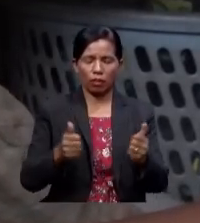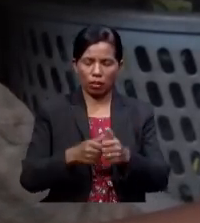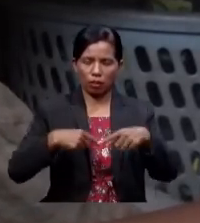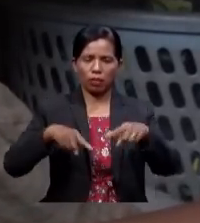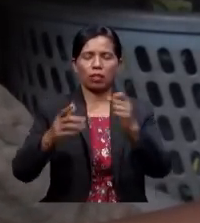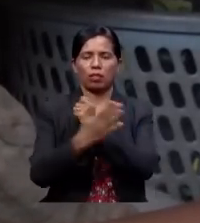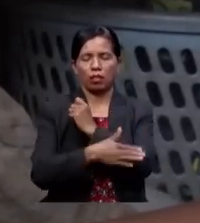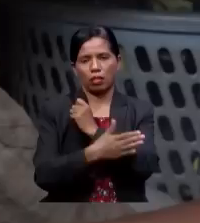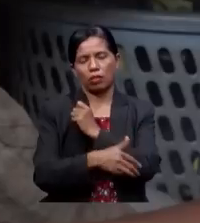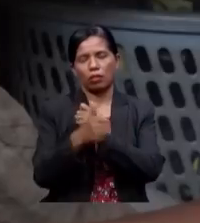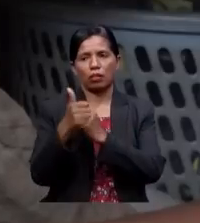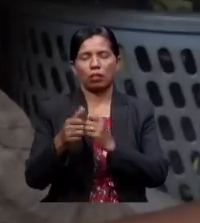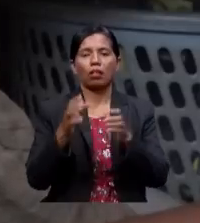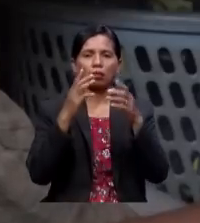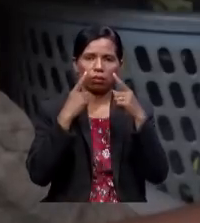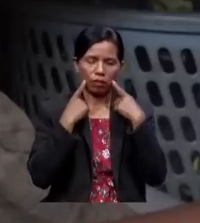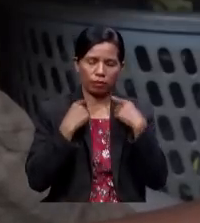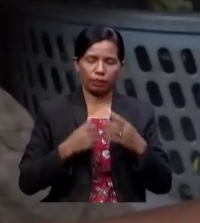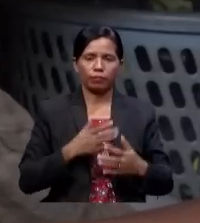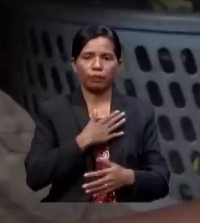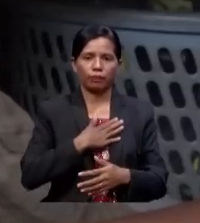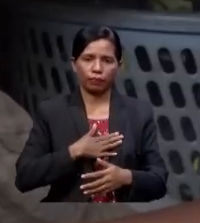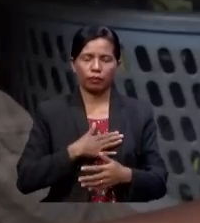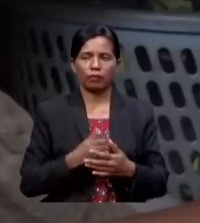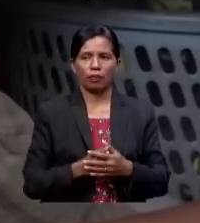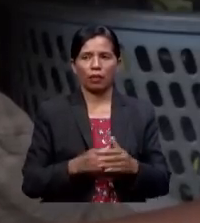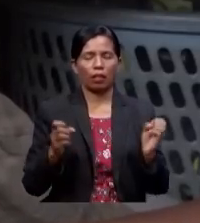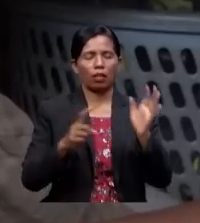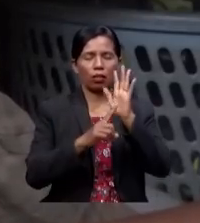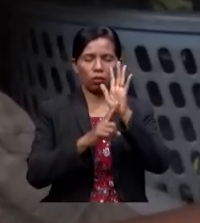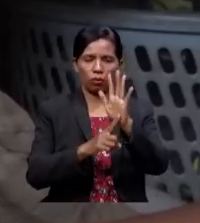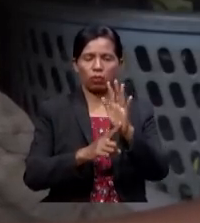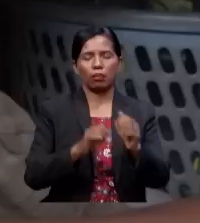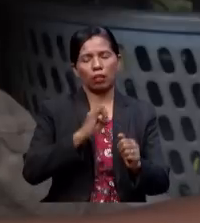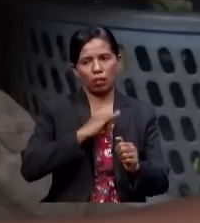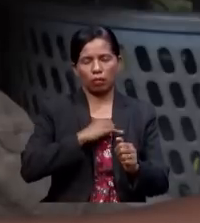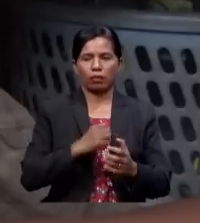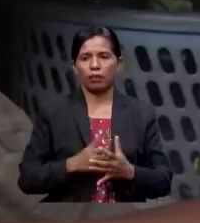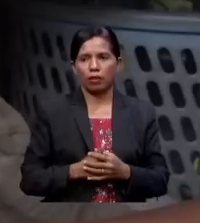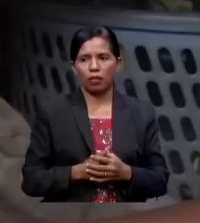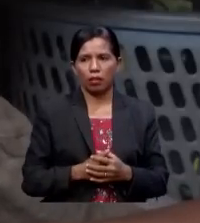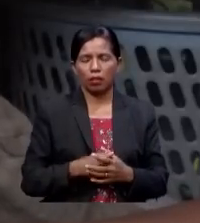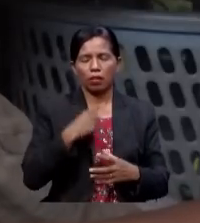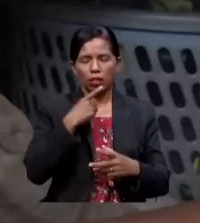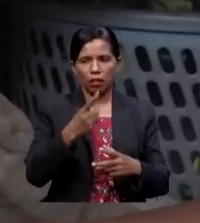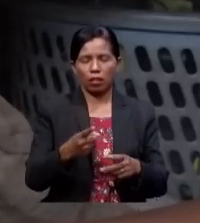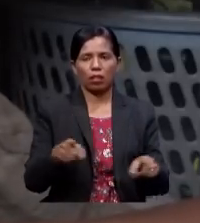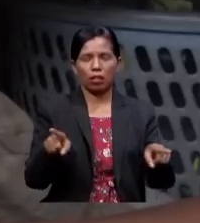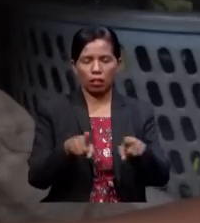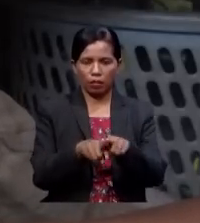botona. Oh ku taru. Na mai fu hatene tan hau. Abe ama. Ore an sane be mai